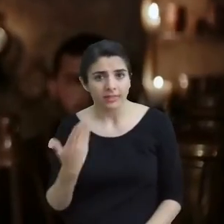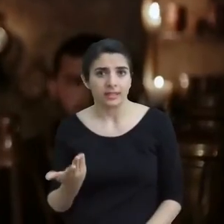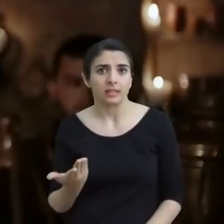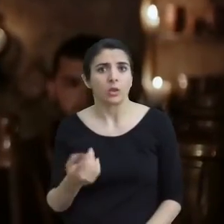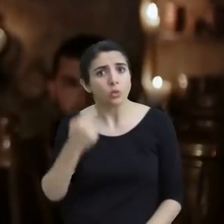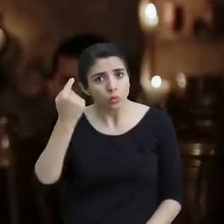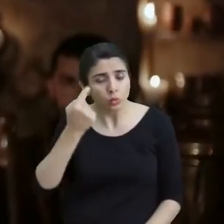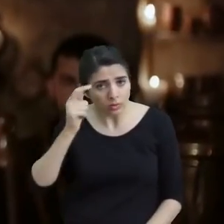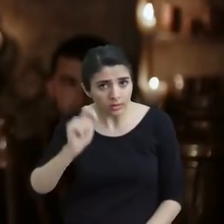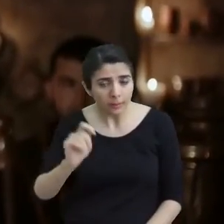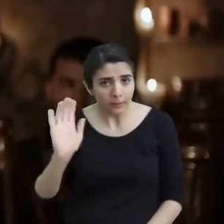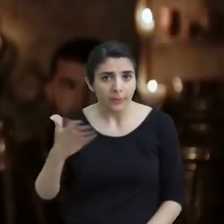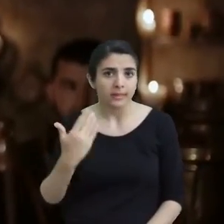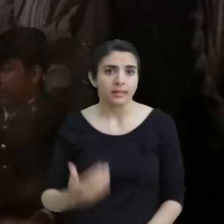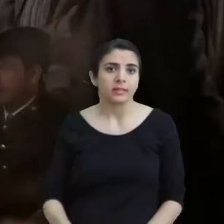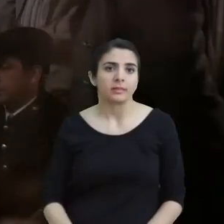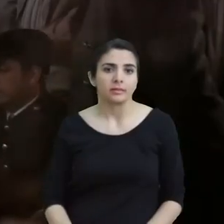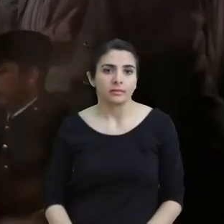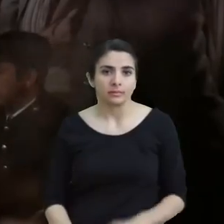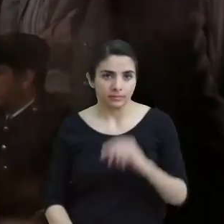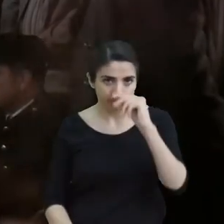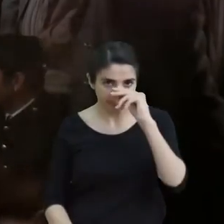ağalar. Düşünelim biraz ha.